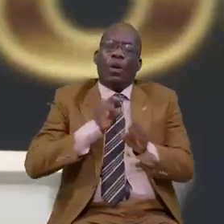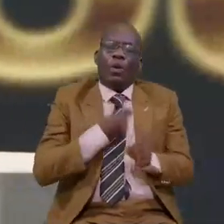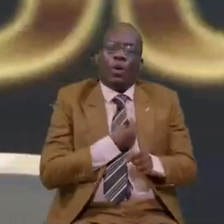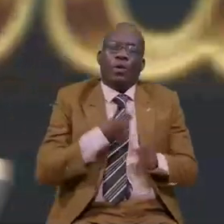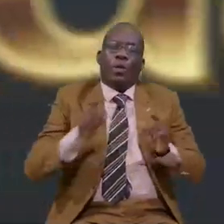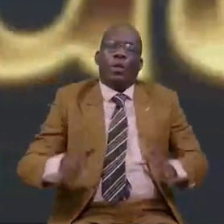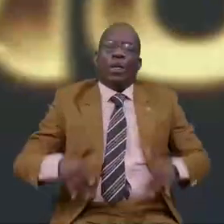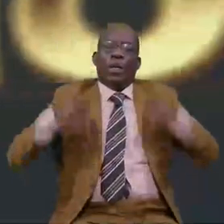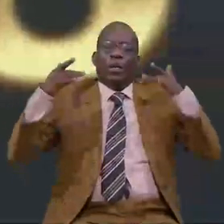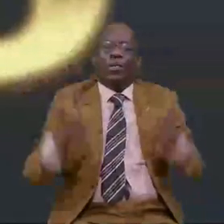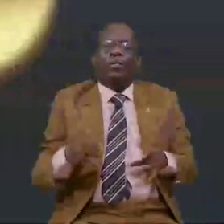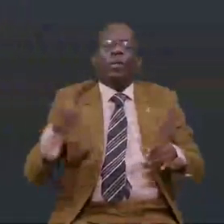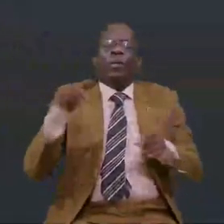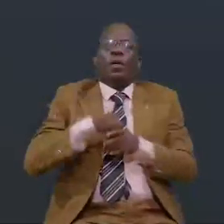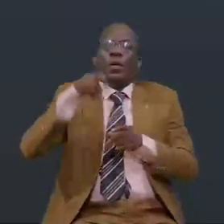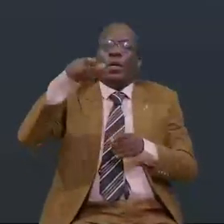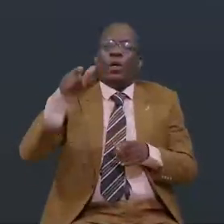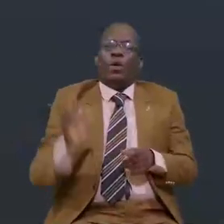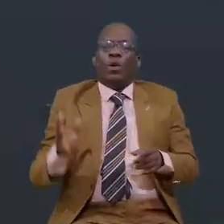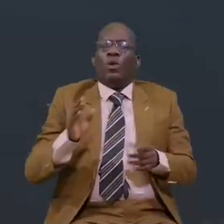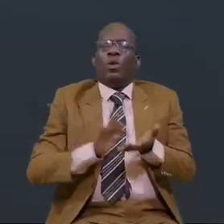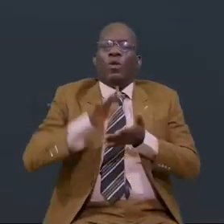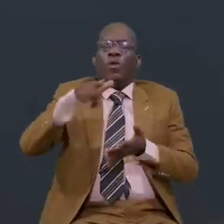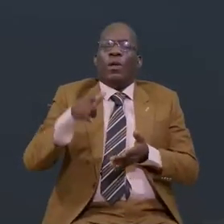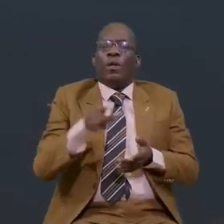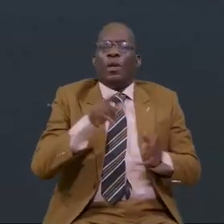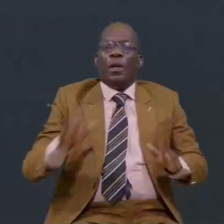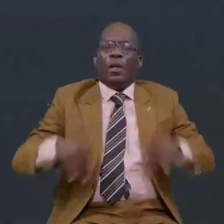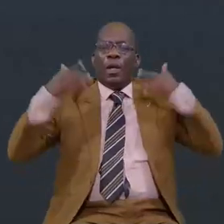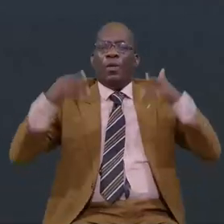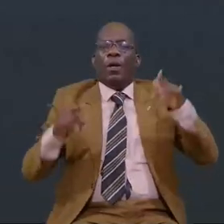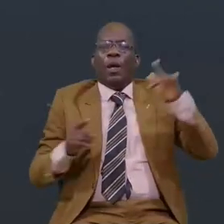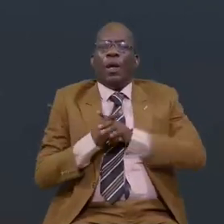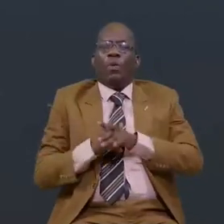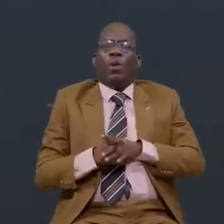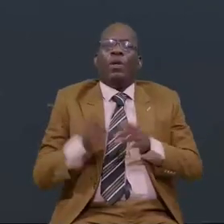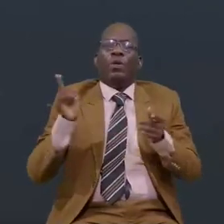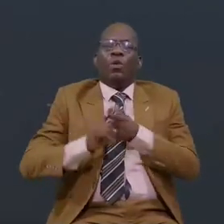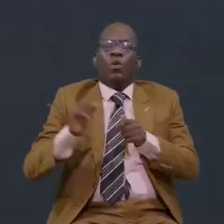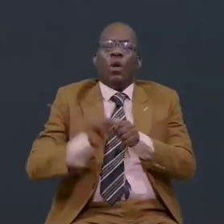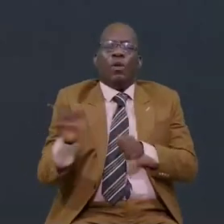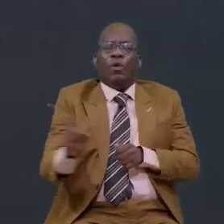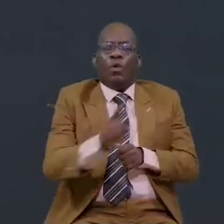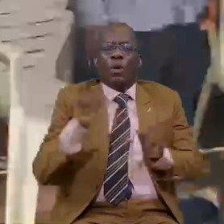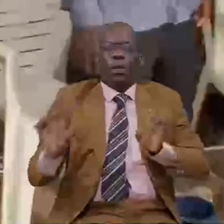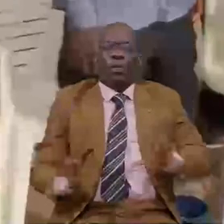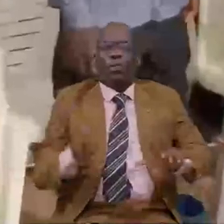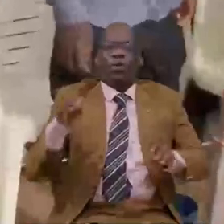force, la compréhension qui nous amène à mener une vie qui glorifie Dieu